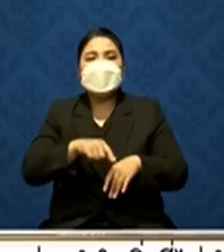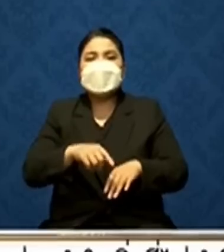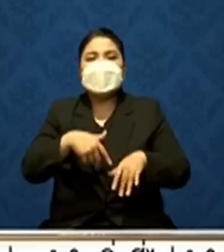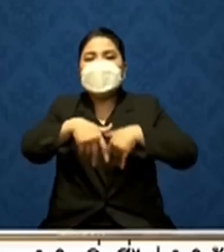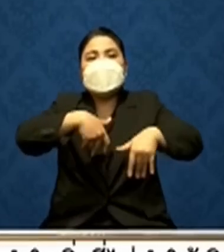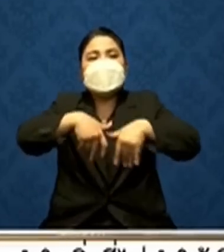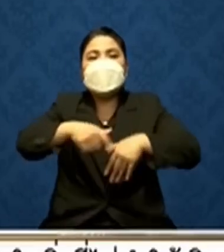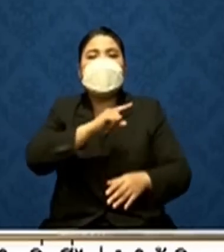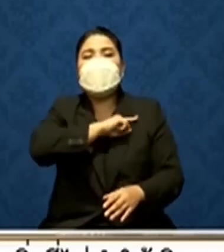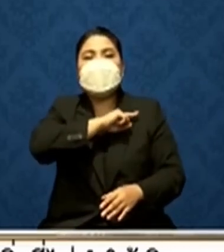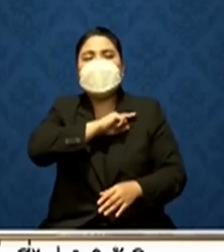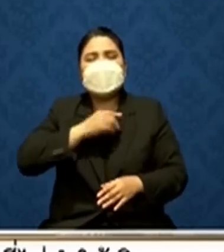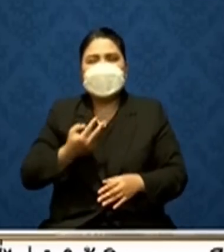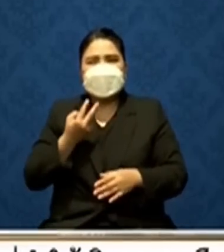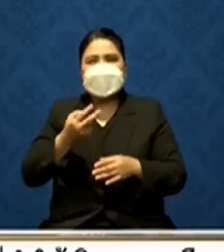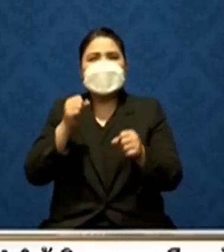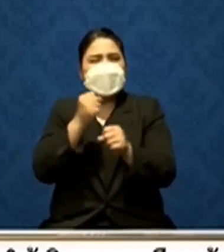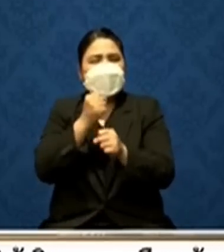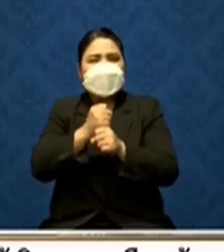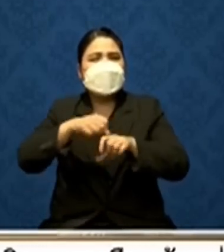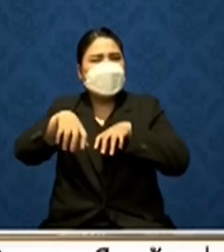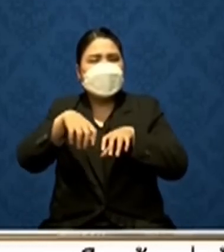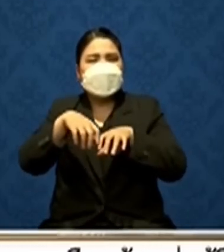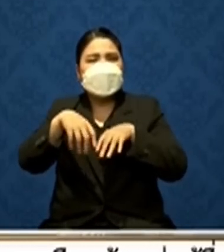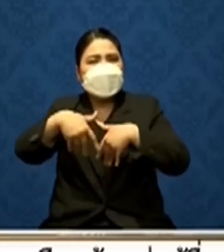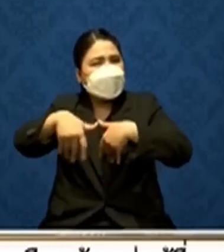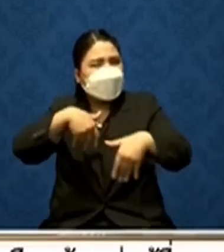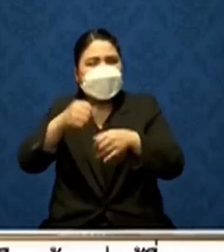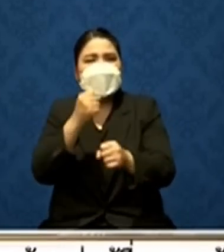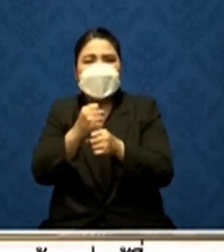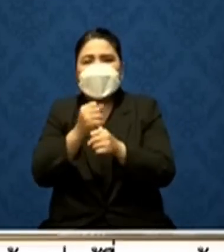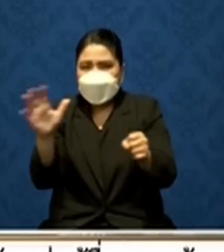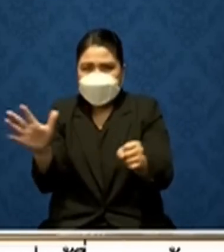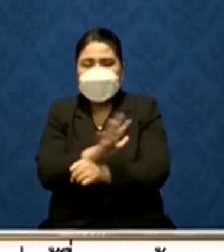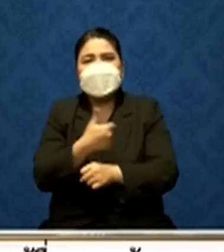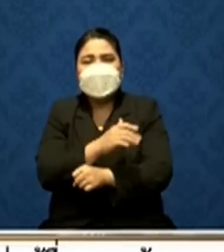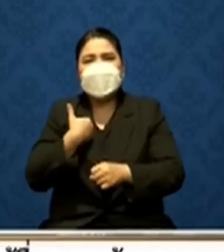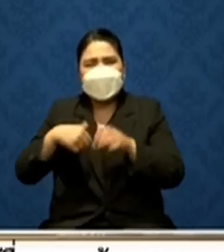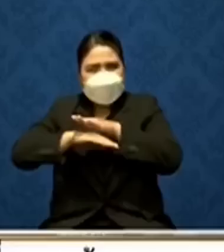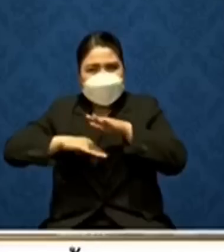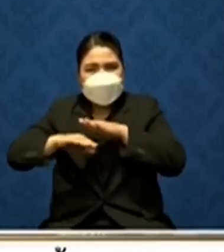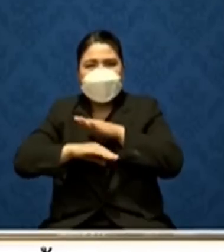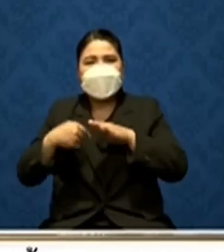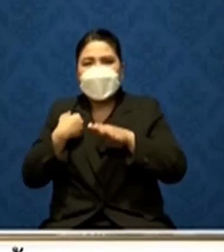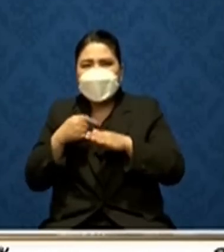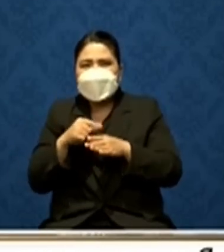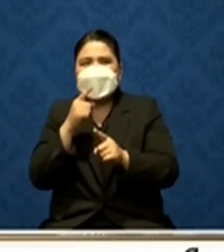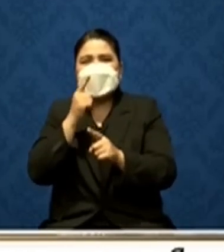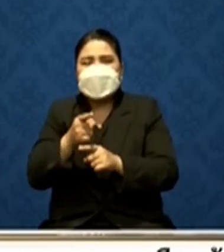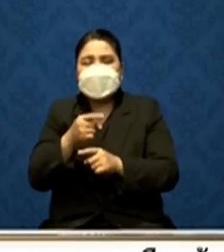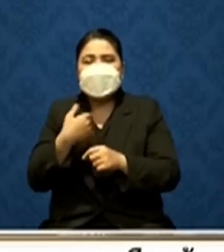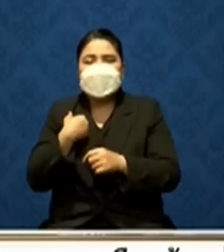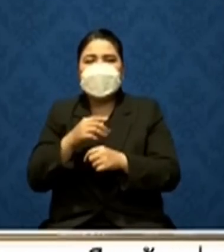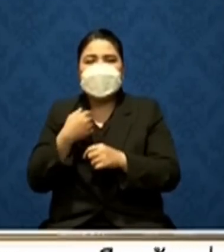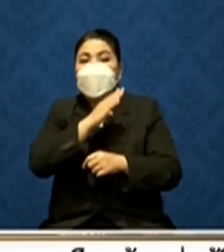ที่สุดจะชี้เห็นตามข้อกล่าวหาได้หลักฐานข้อเท็จจริงทั้งหมดสิ่งที่